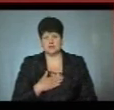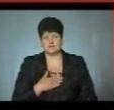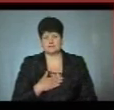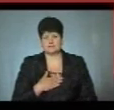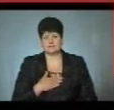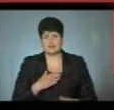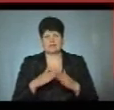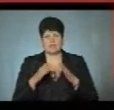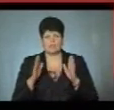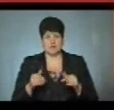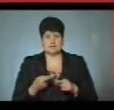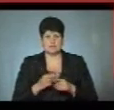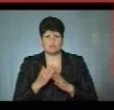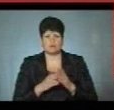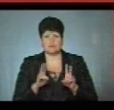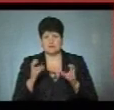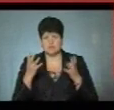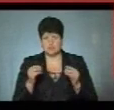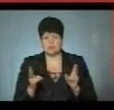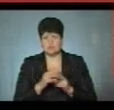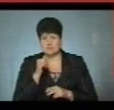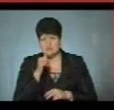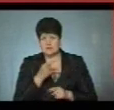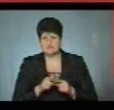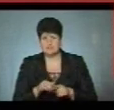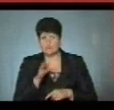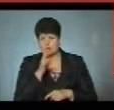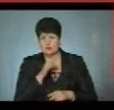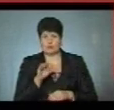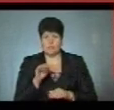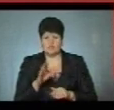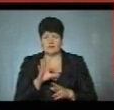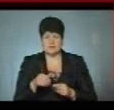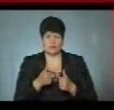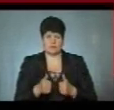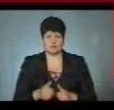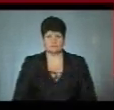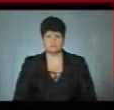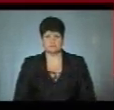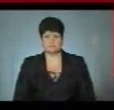таборах. Це була програма «Тема дня». Зустрінемося завтра. Ці ж порі. Кажу вам до побачення і на все добре.